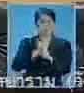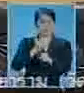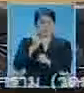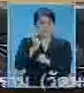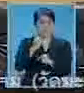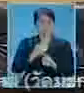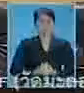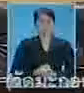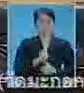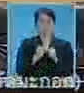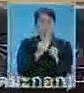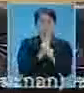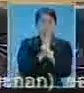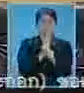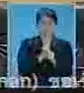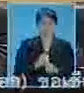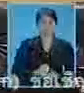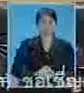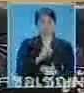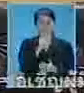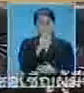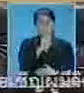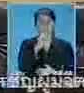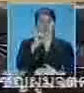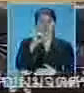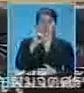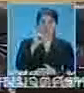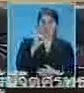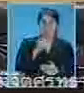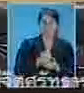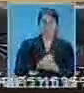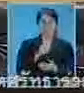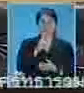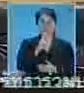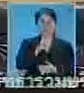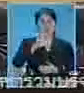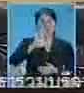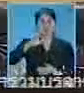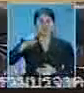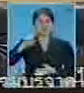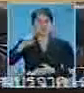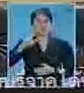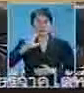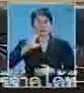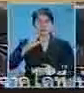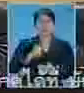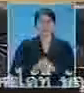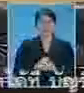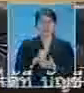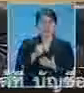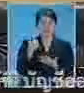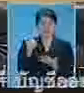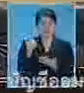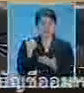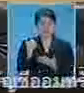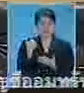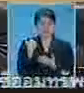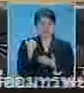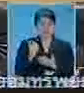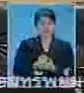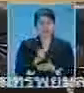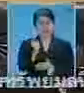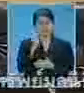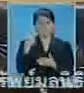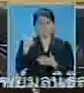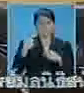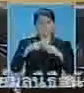นั้นเนี่ยธนาคารพาณิชย์ที่เป็นของเอกชนเขาไม่ปล่อยวงเงินสินเชื่อครับตอนนั้นวิกฤตการณ์ทำให้เขากลัวต้องมัดระ